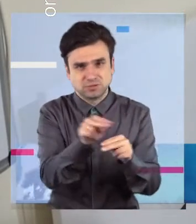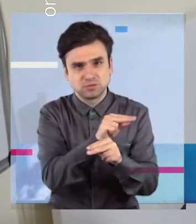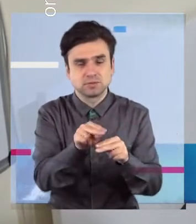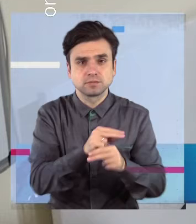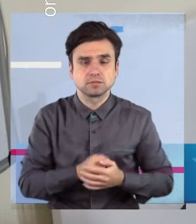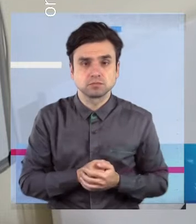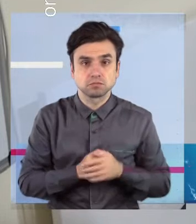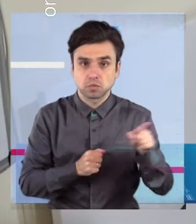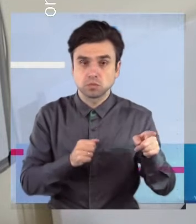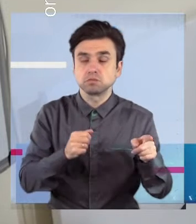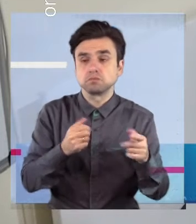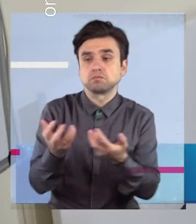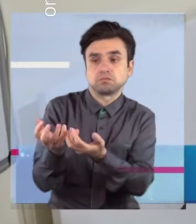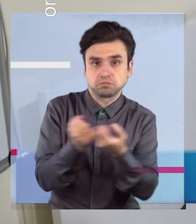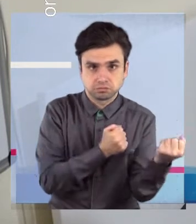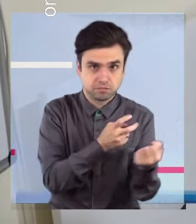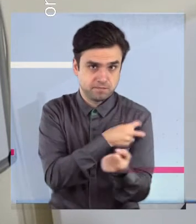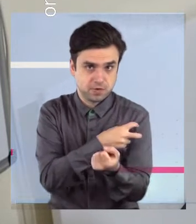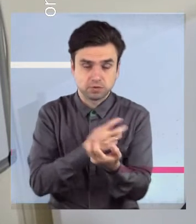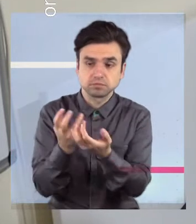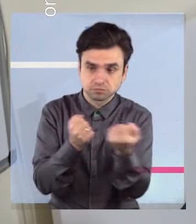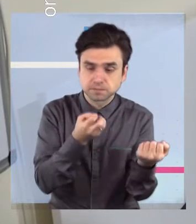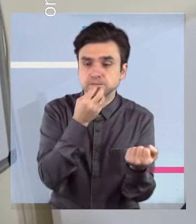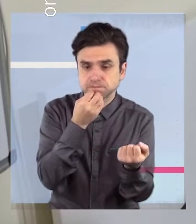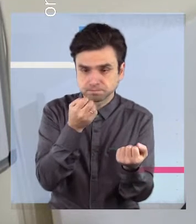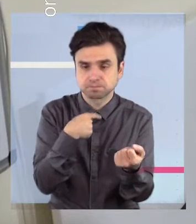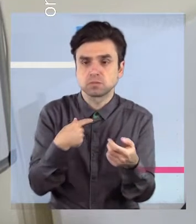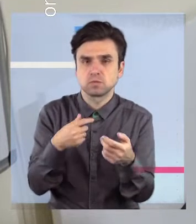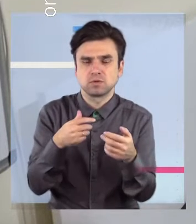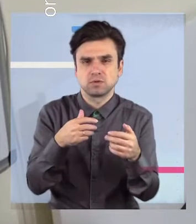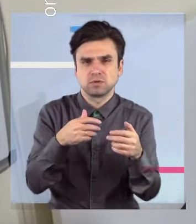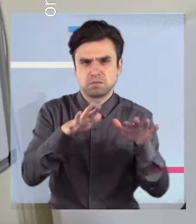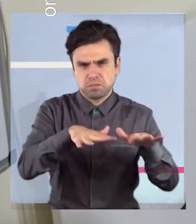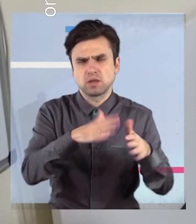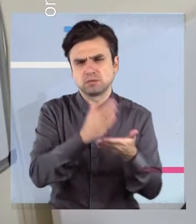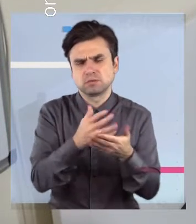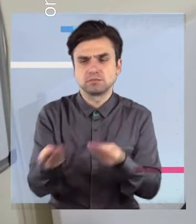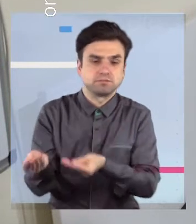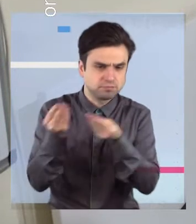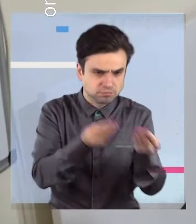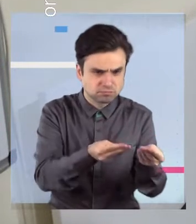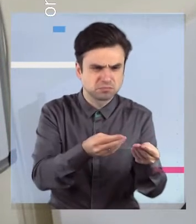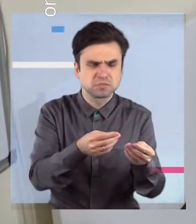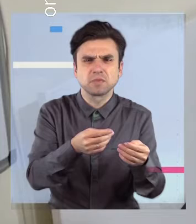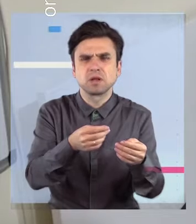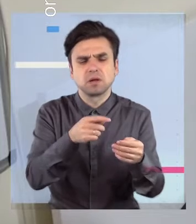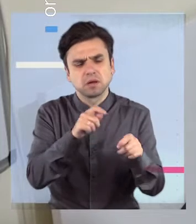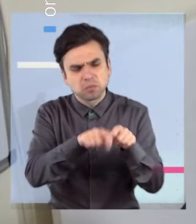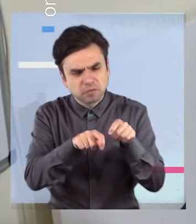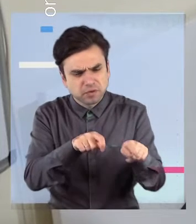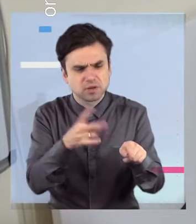посадимо в карантин, проведемо всі необхідні дослідження, так як у нього на лице були явні дерматологічні проблеми, і ми